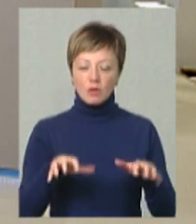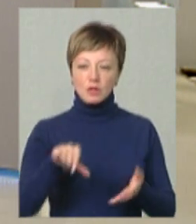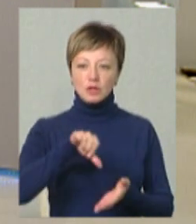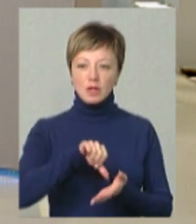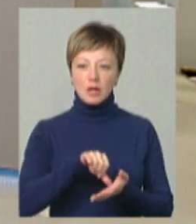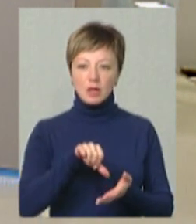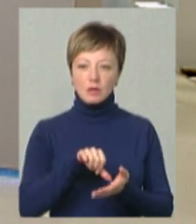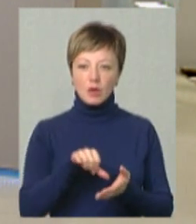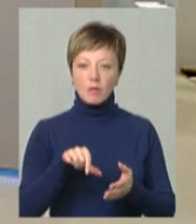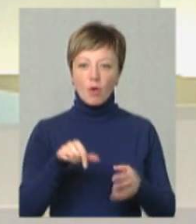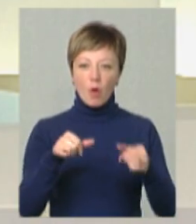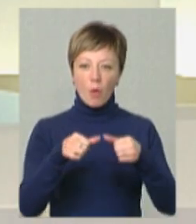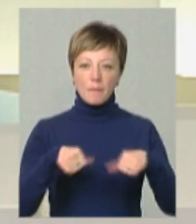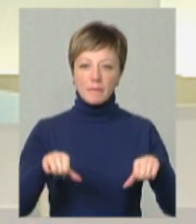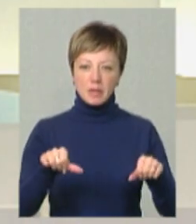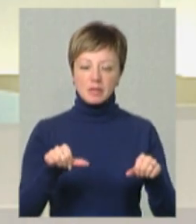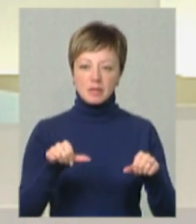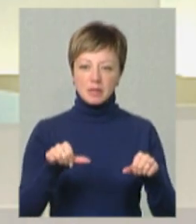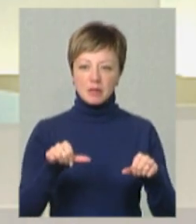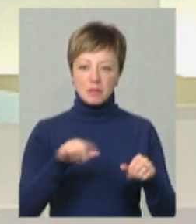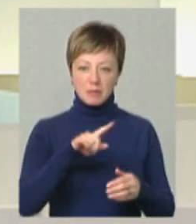членом топонімічної комісії. Вітаю вас. Вітаю.